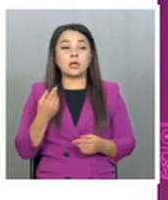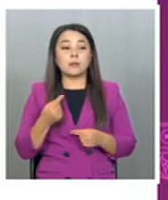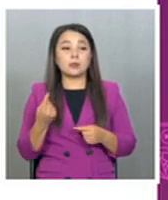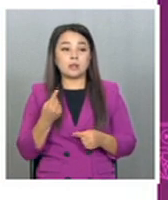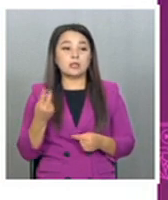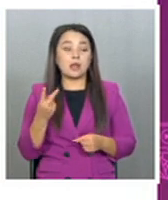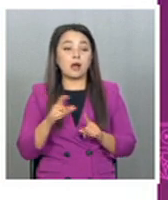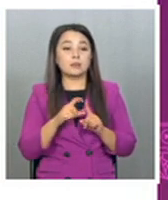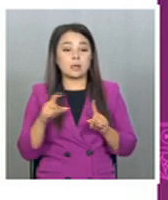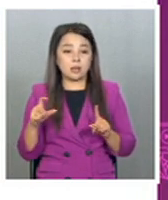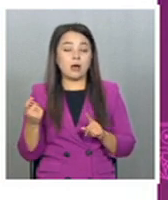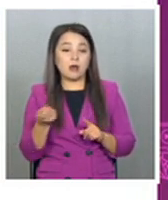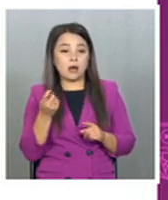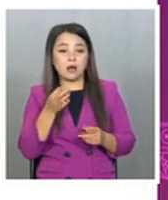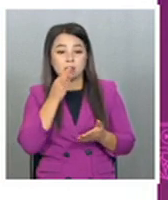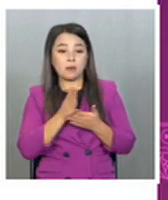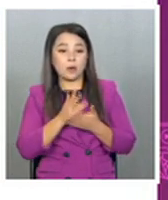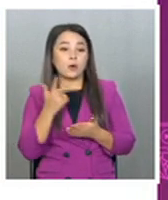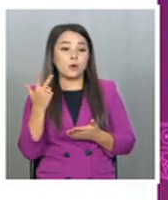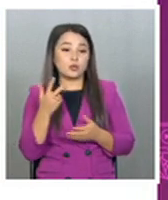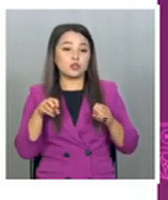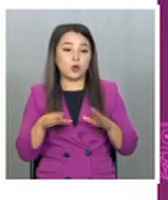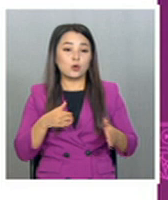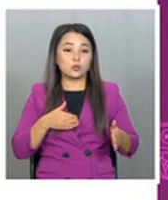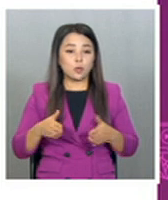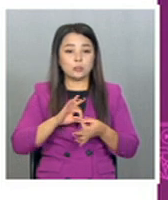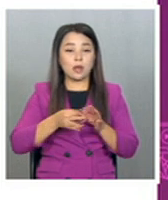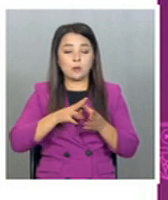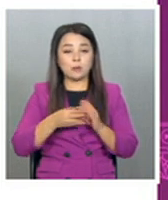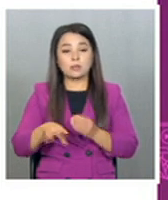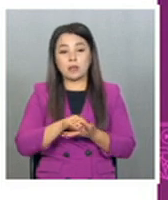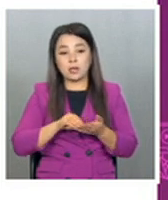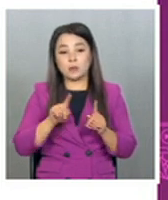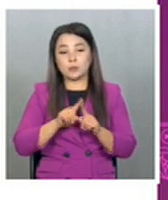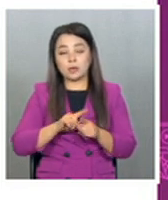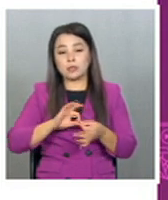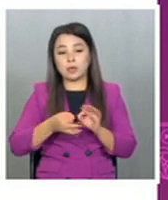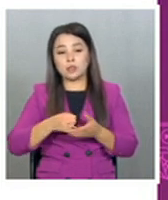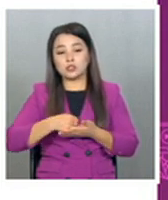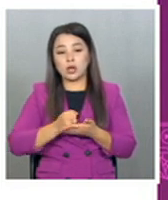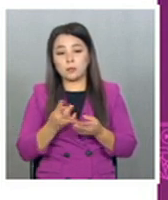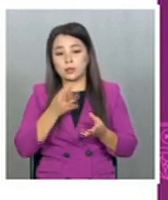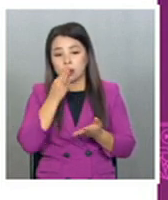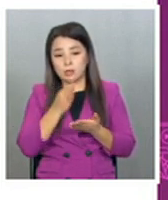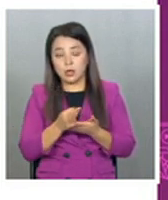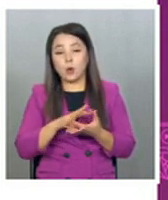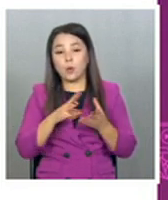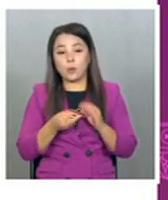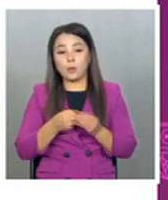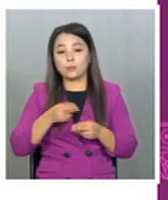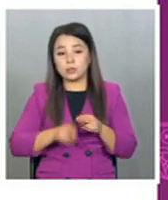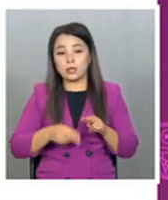Бірінші-екінші абзац аз дегенде үш шешу жолын ұсынып шығатын нәтижеге болжам жасайды. Қорытынды